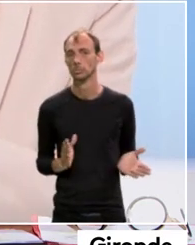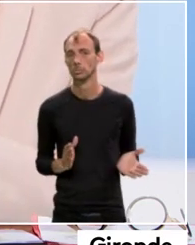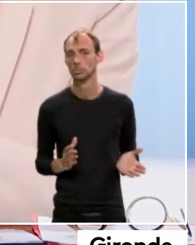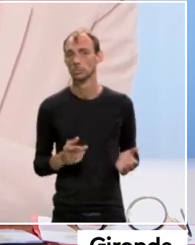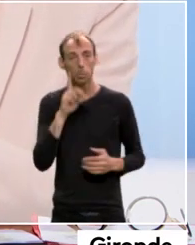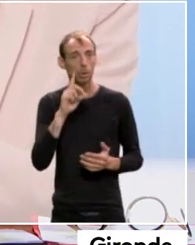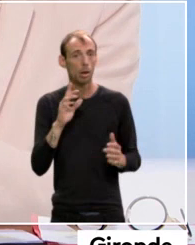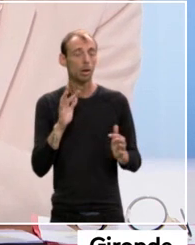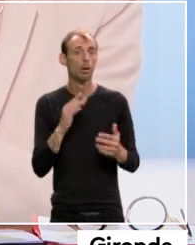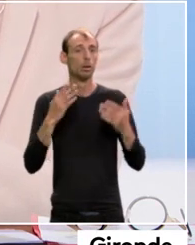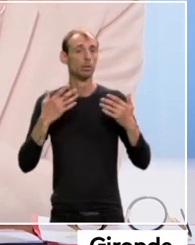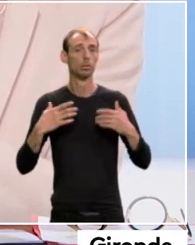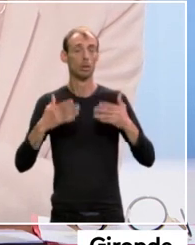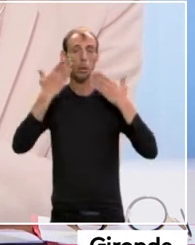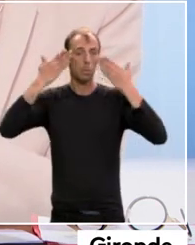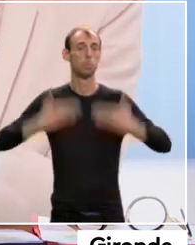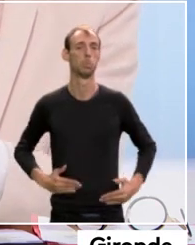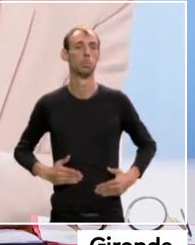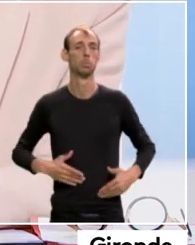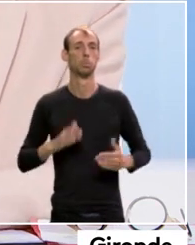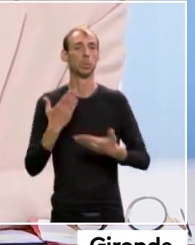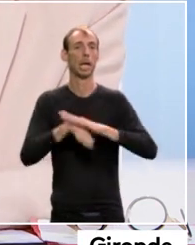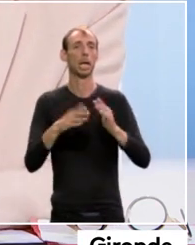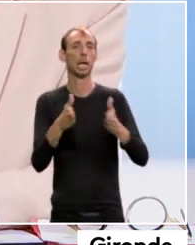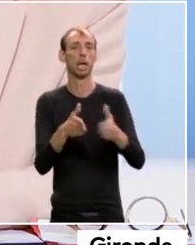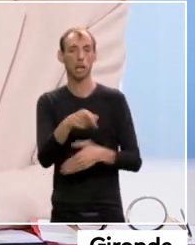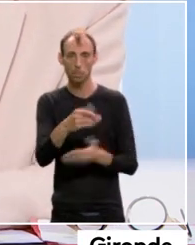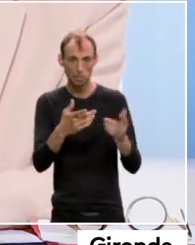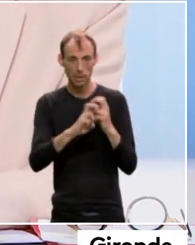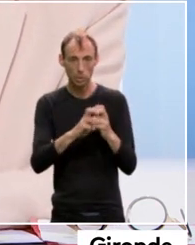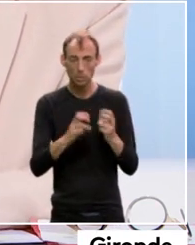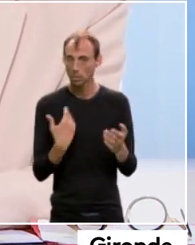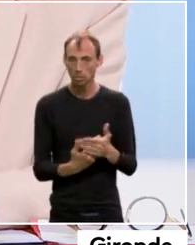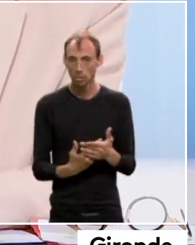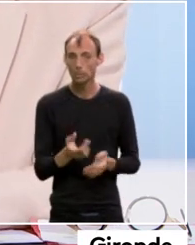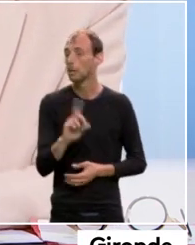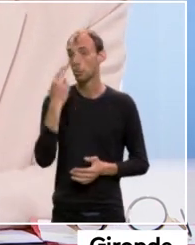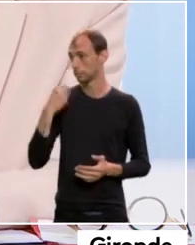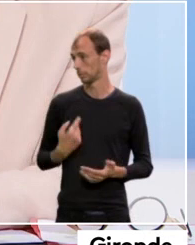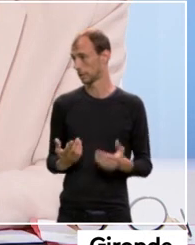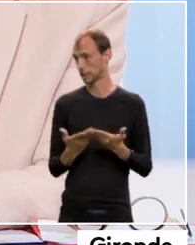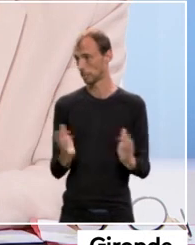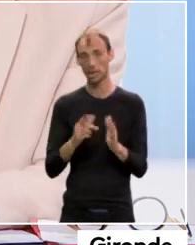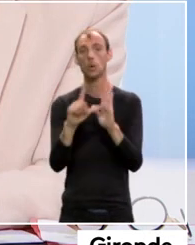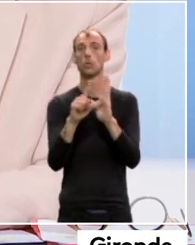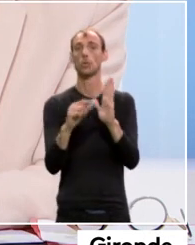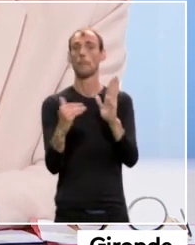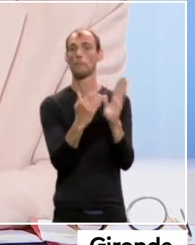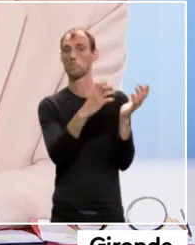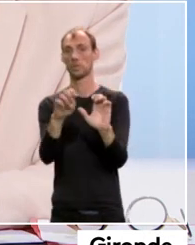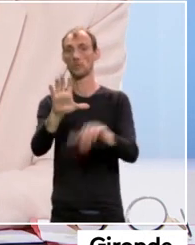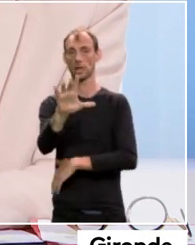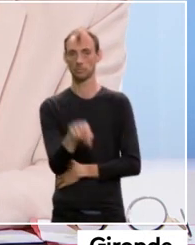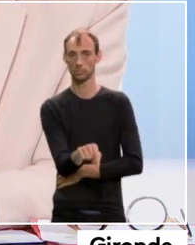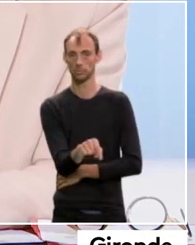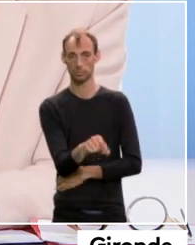burkini dans les piscines de Grenoble moi ma boussole c'est la loi de 1905 il suffit de l'Allier et ma